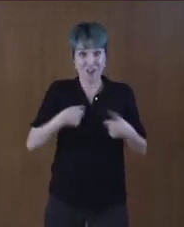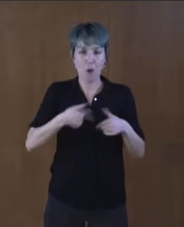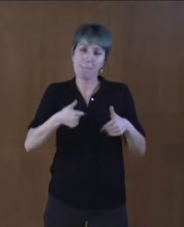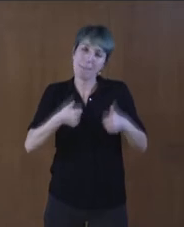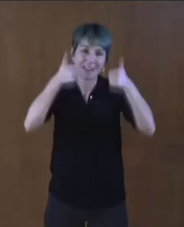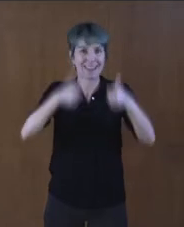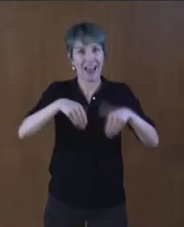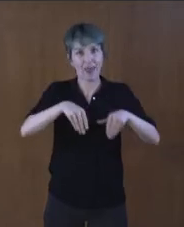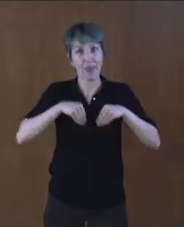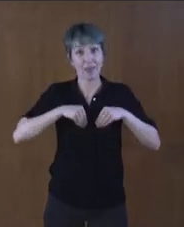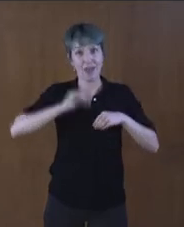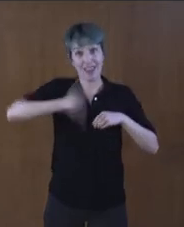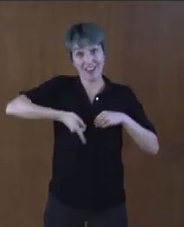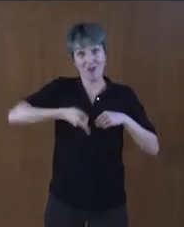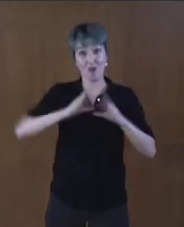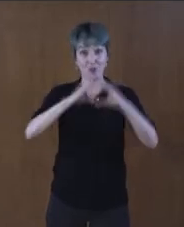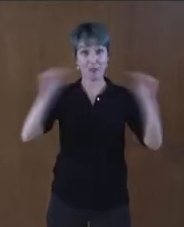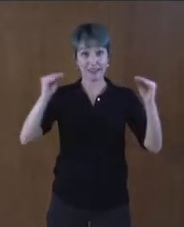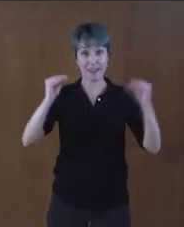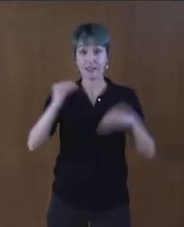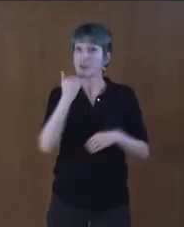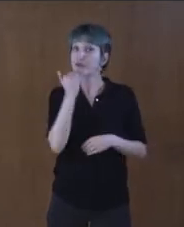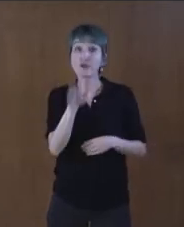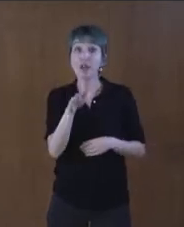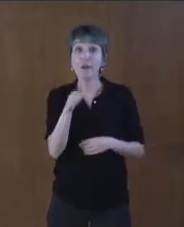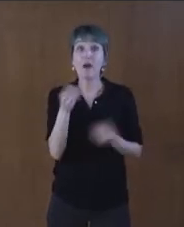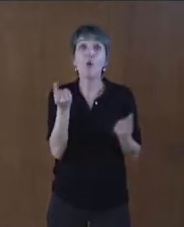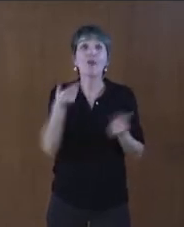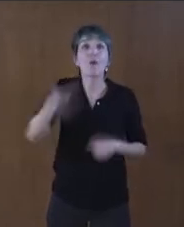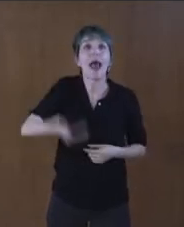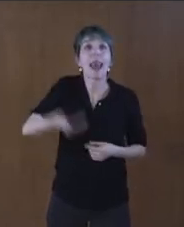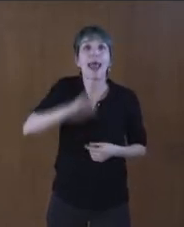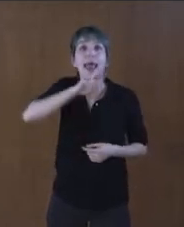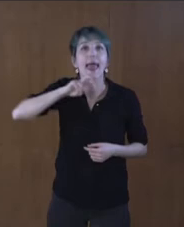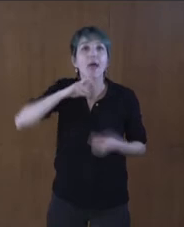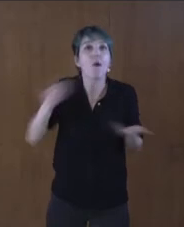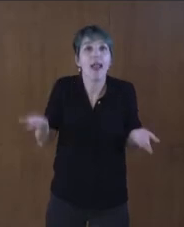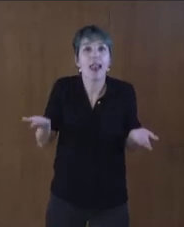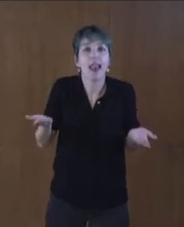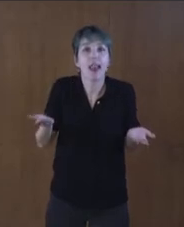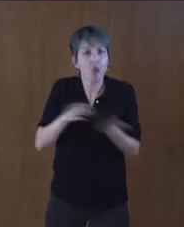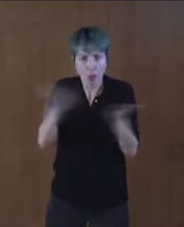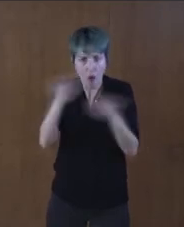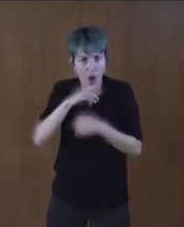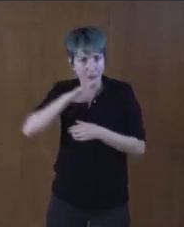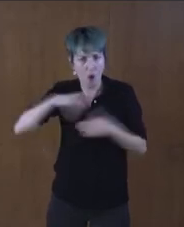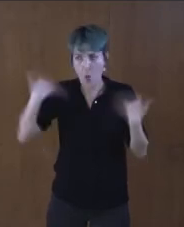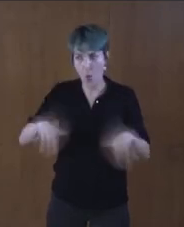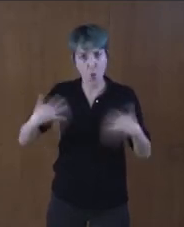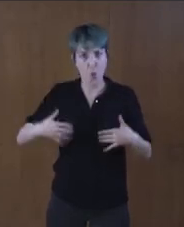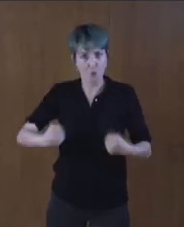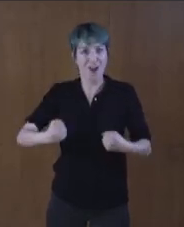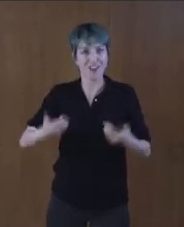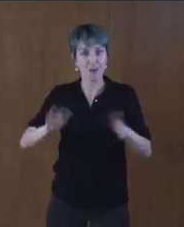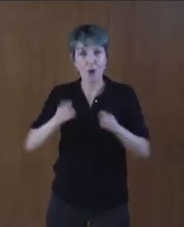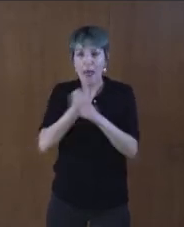dirigir una universitat que no sap quant val. Sens dubte val molt, però és